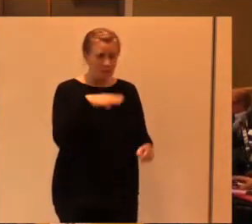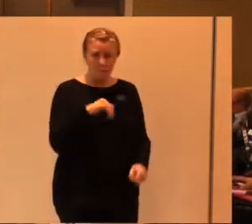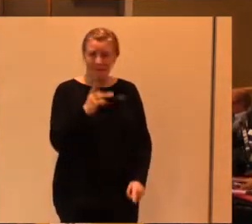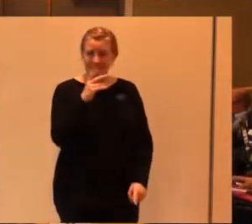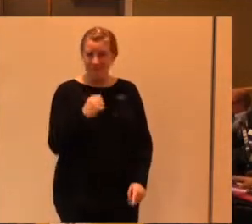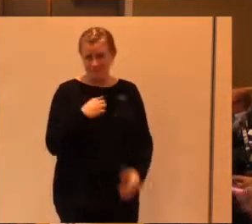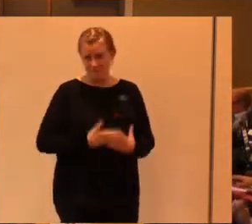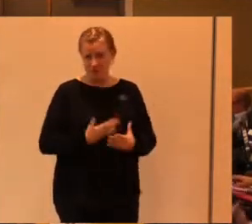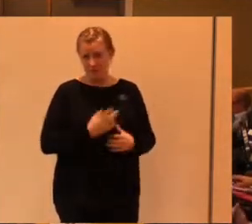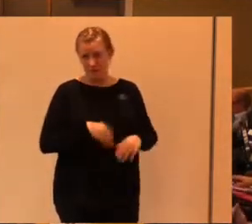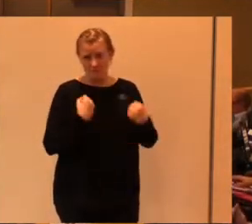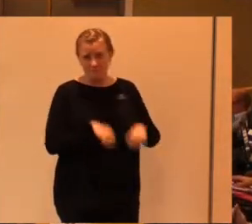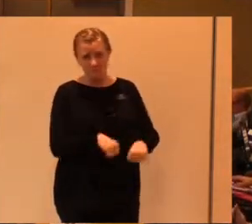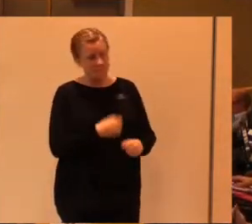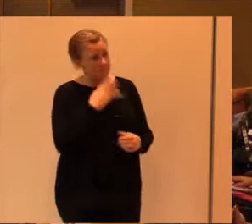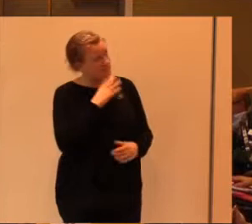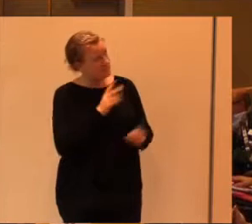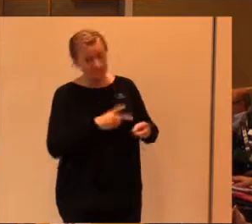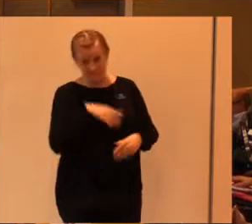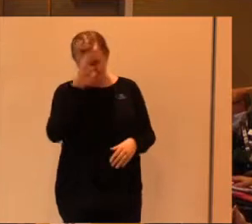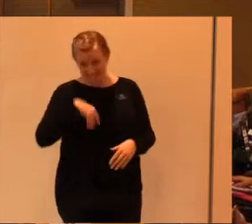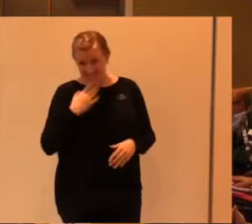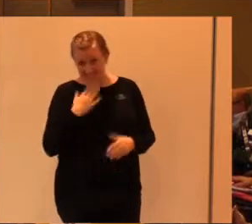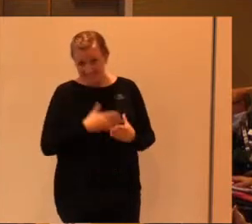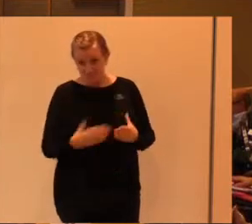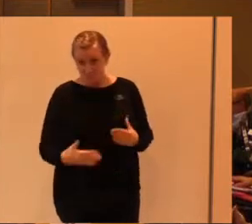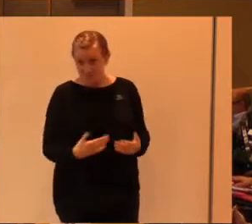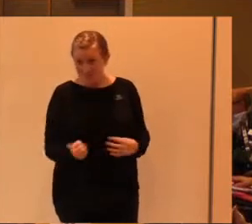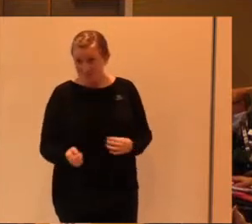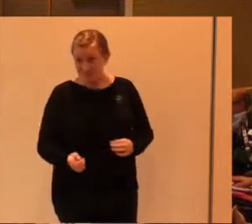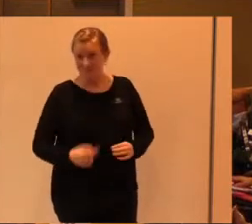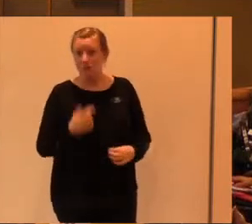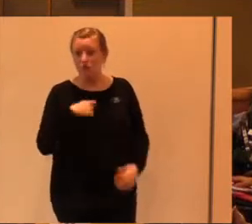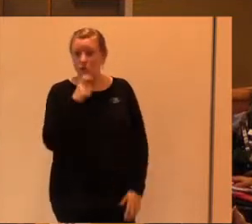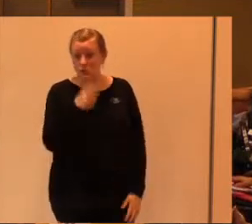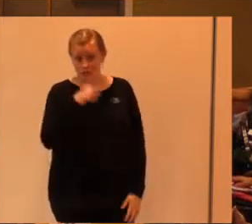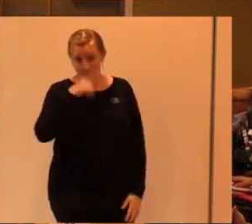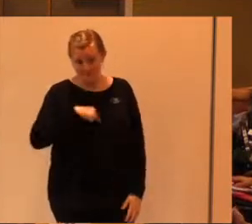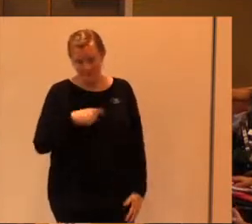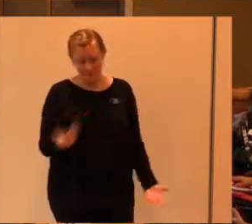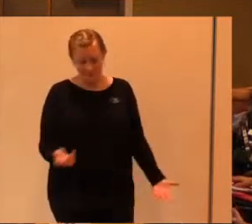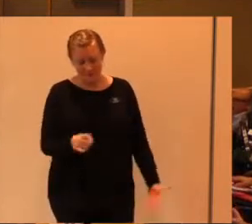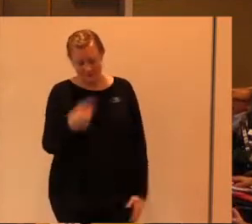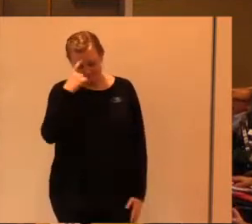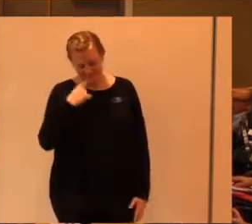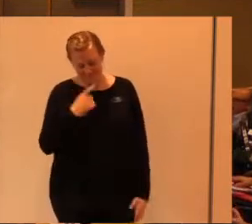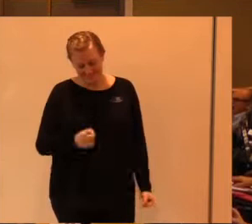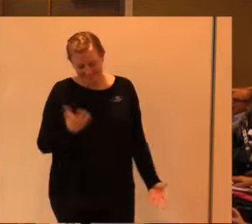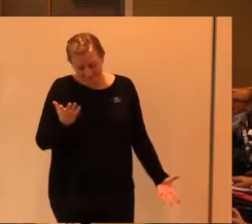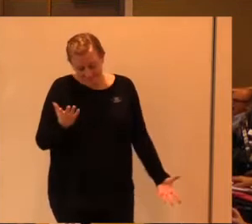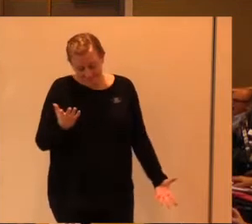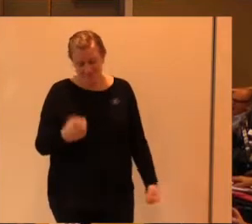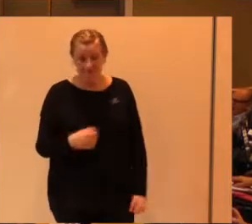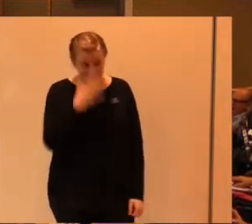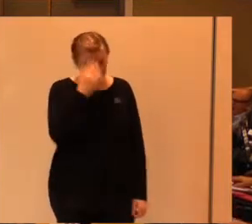då. Ni vet vilket språk det är. Ni vet inte att jag uttalar det här helt fel såklart. Är det